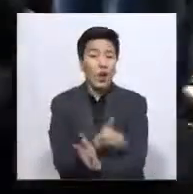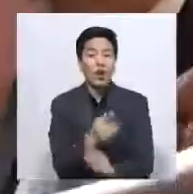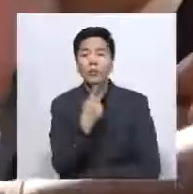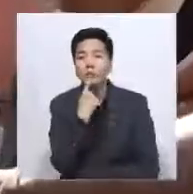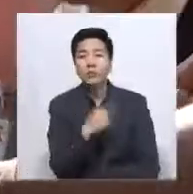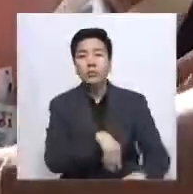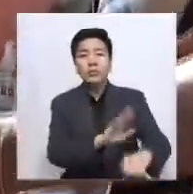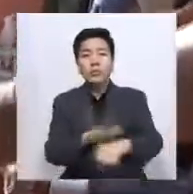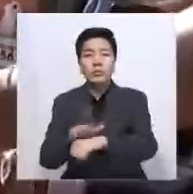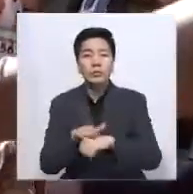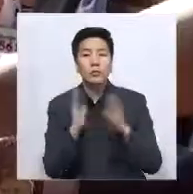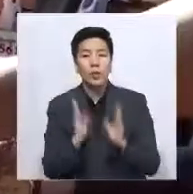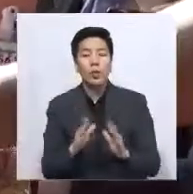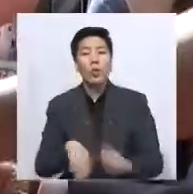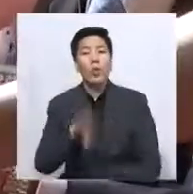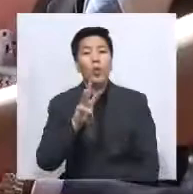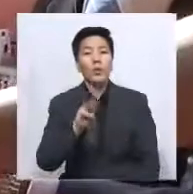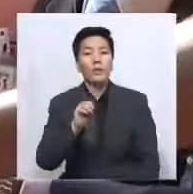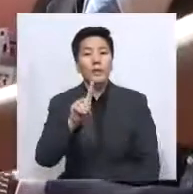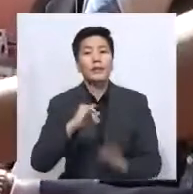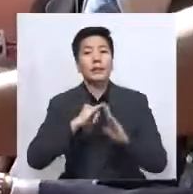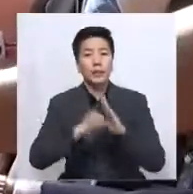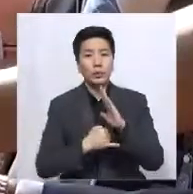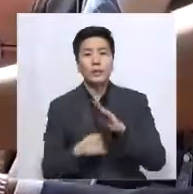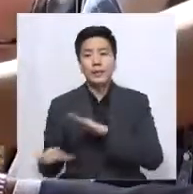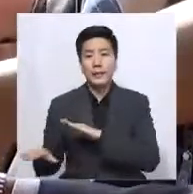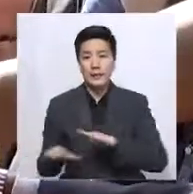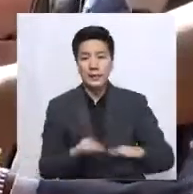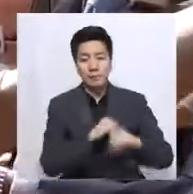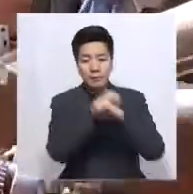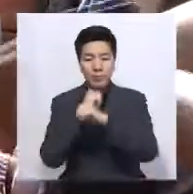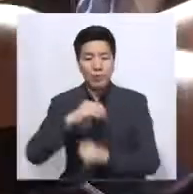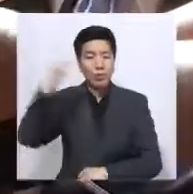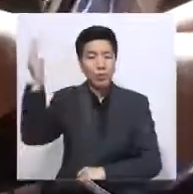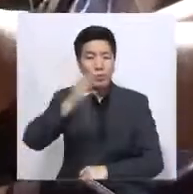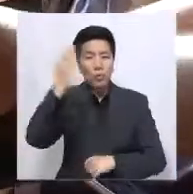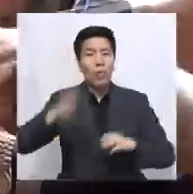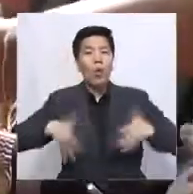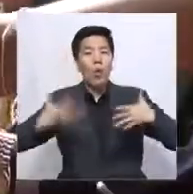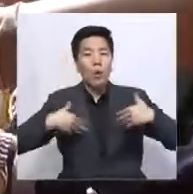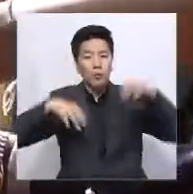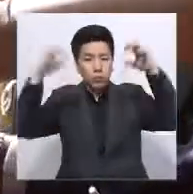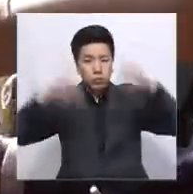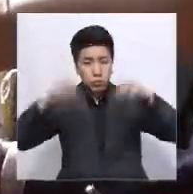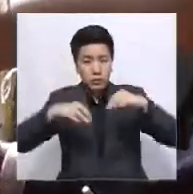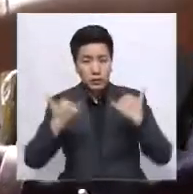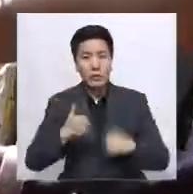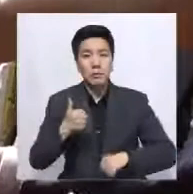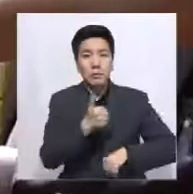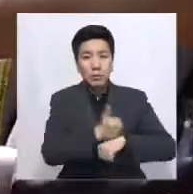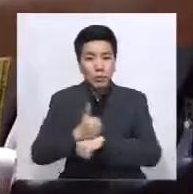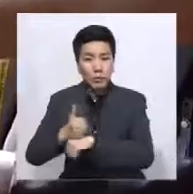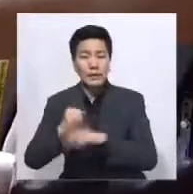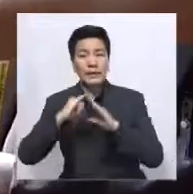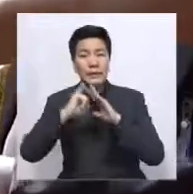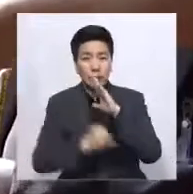ได้แจ้งเตือนประชาชนในพื้นที่61จังหวัดแล้วนะครับให้เตรียมรับมือกับพายุฤดูร้อนพร้อมทั้งสั่งการให้ผู้ว่าราชการจัง